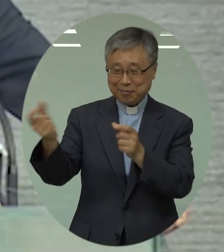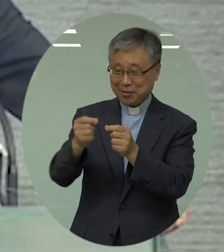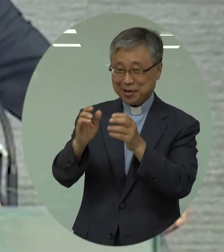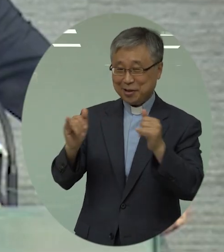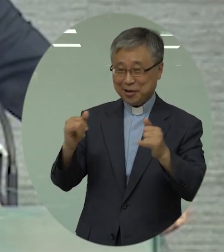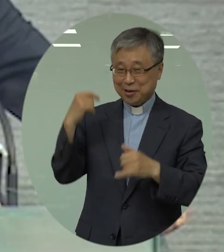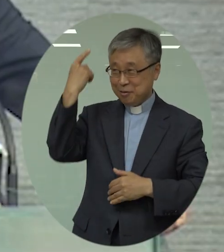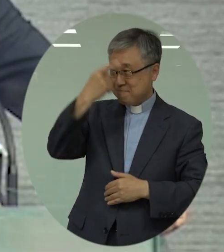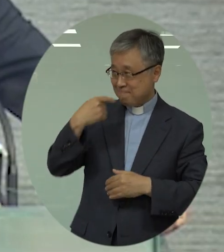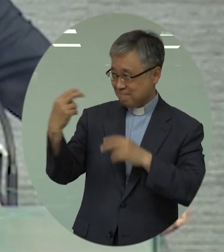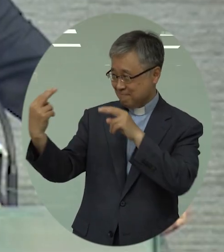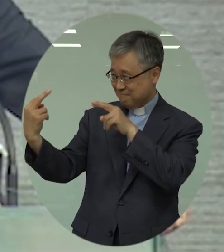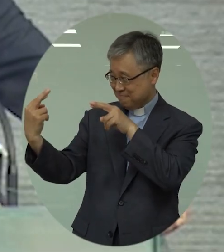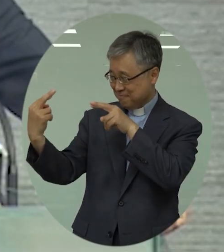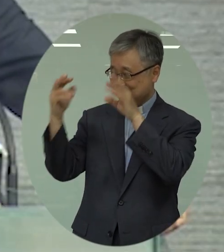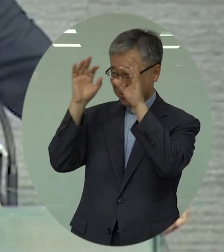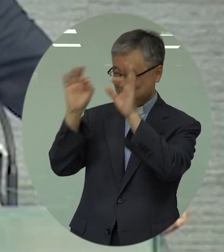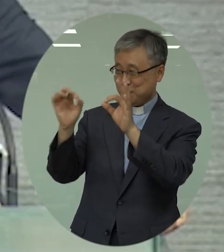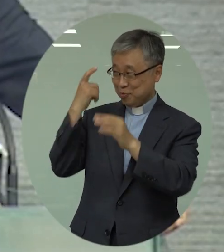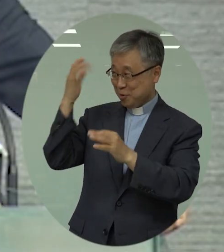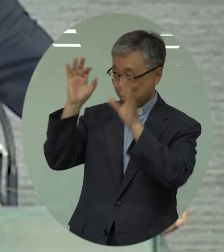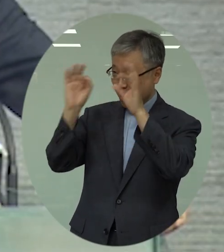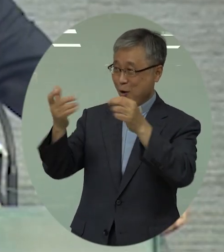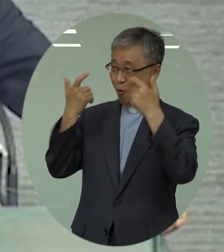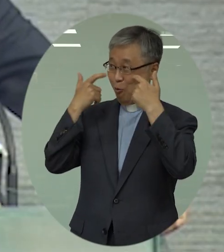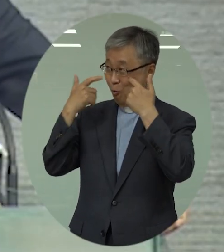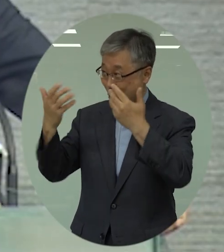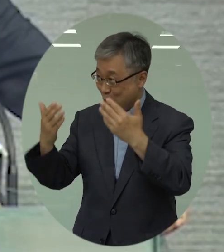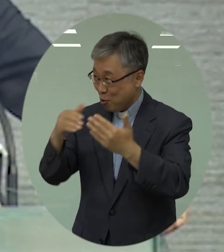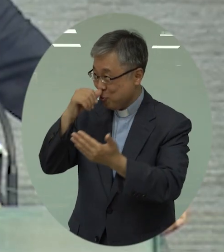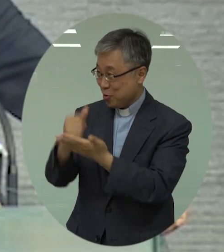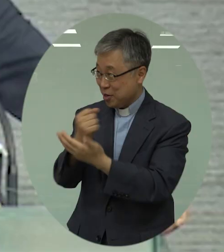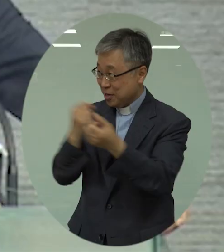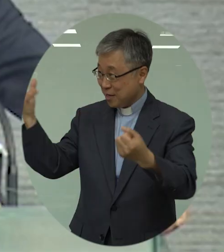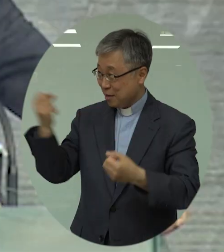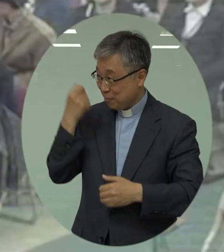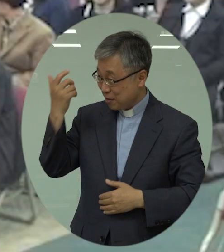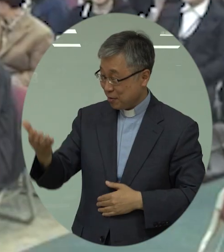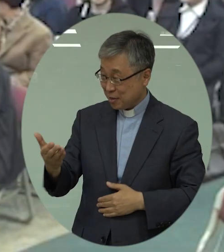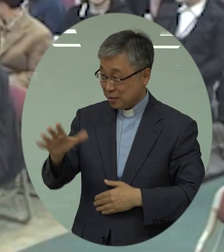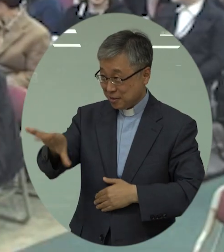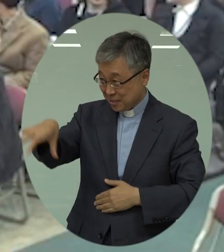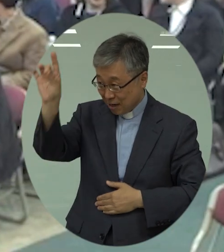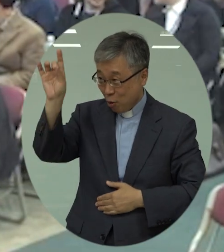사람 얼굴 눈을 뚫어지게 쳐다보고 한번 물어보세요. 확실히 죄사함. 시작.